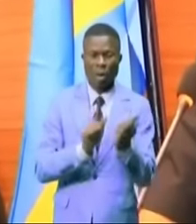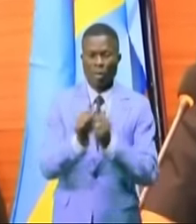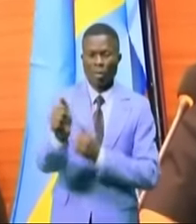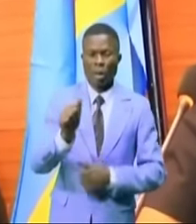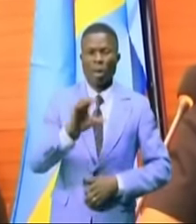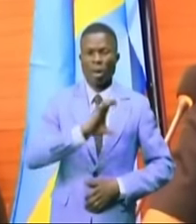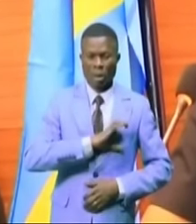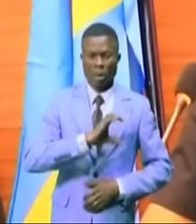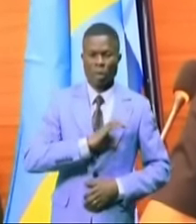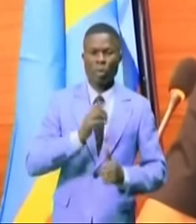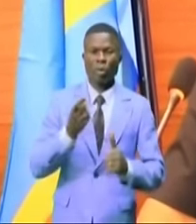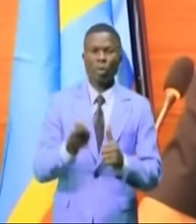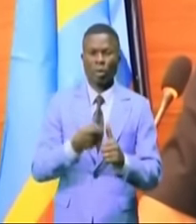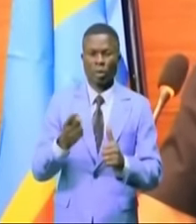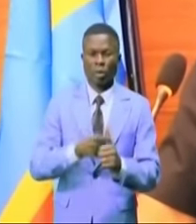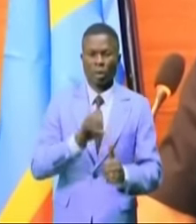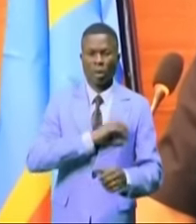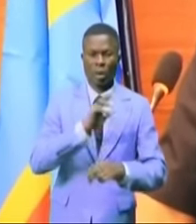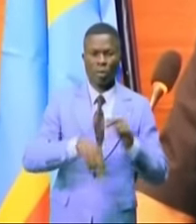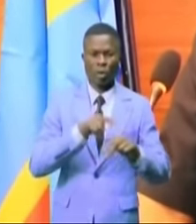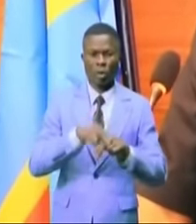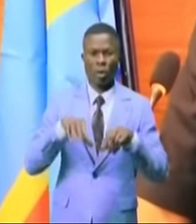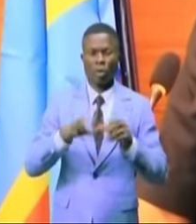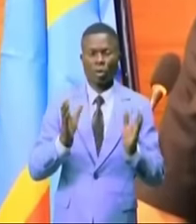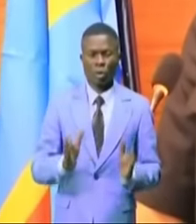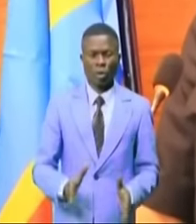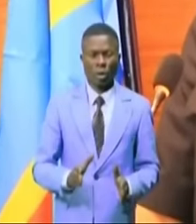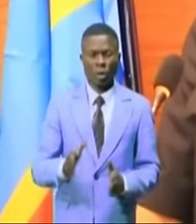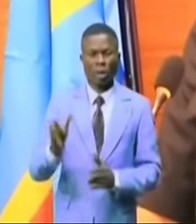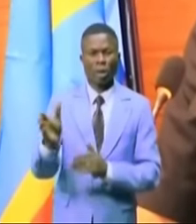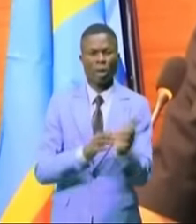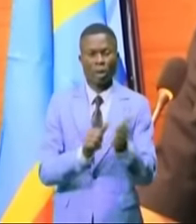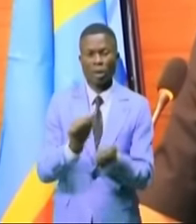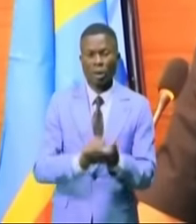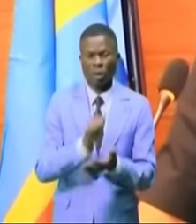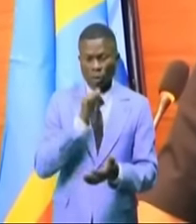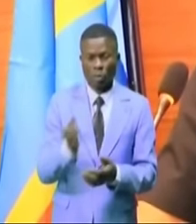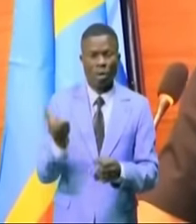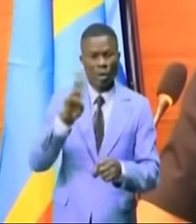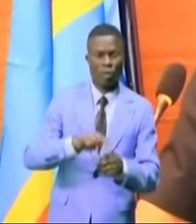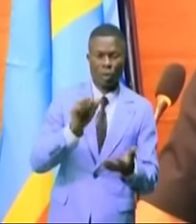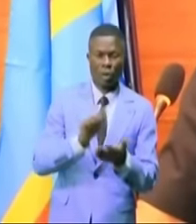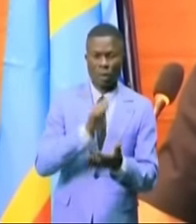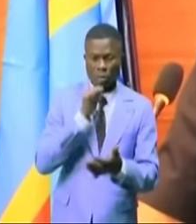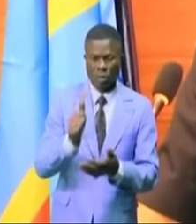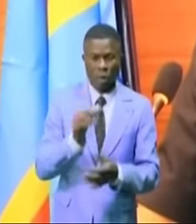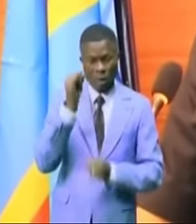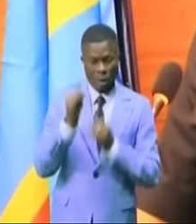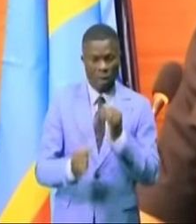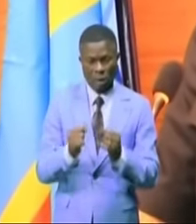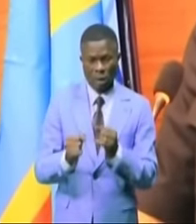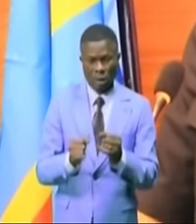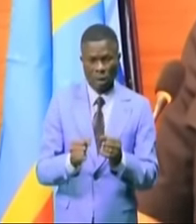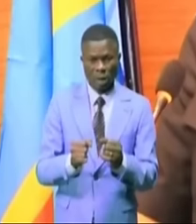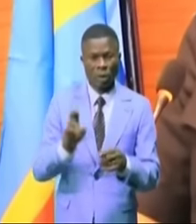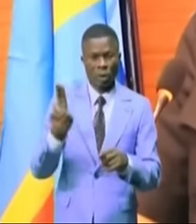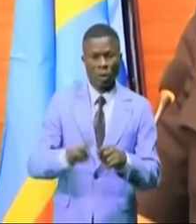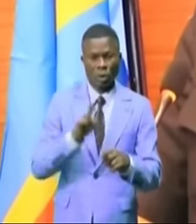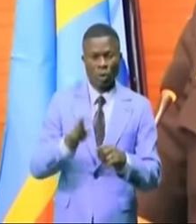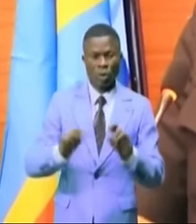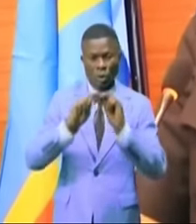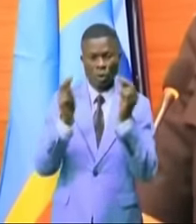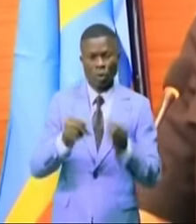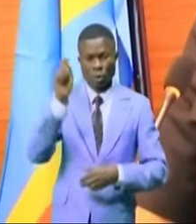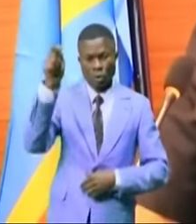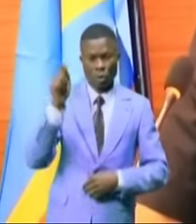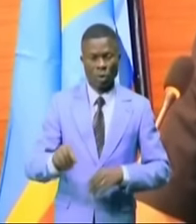en l'occurrence la police nationale congolaise. En conséquence, l'usage non recommandé de la force et